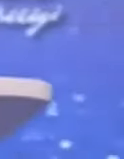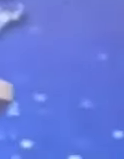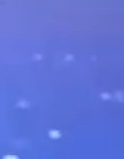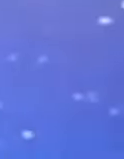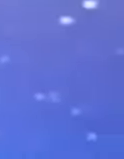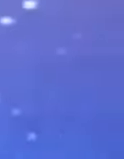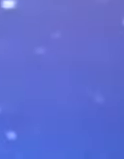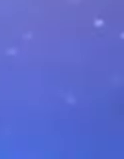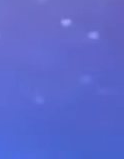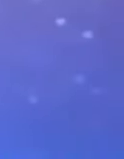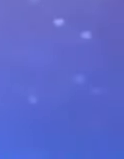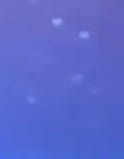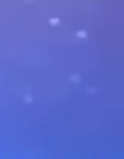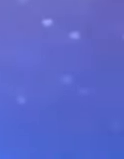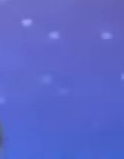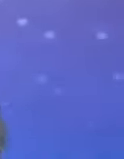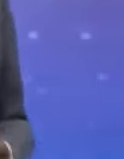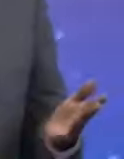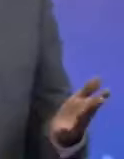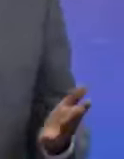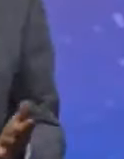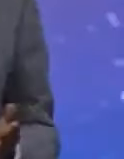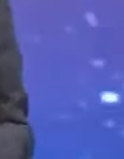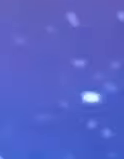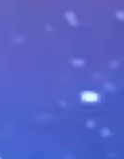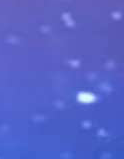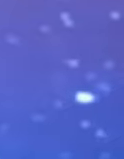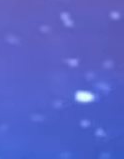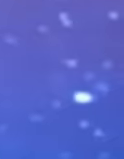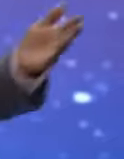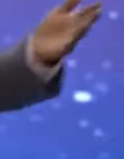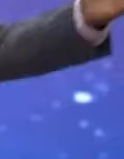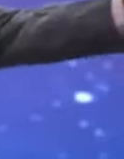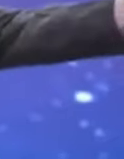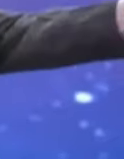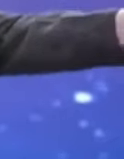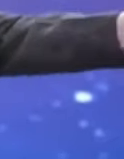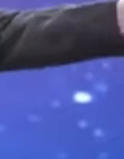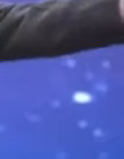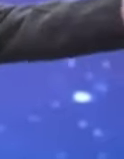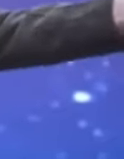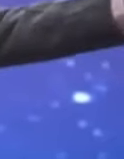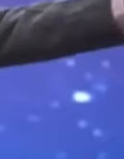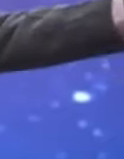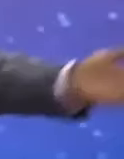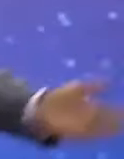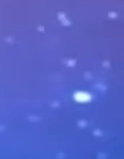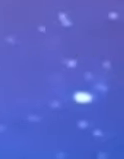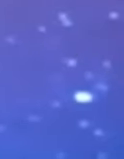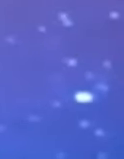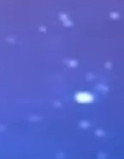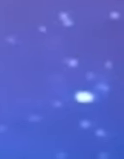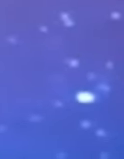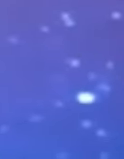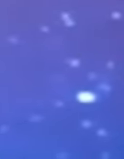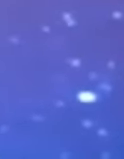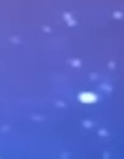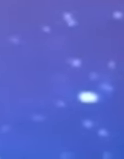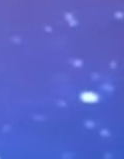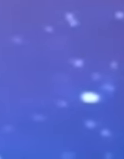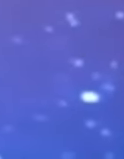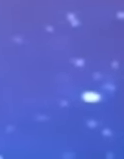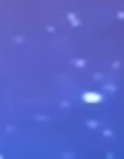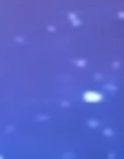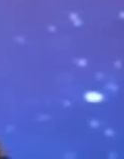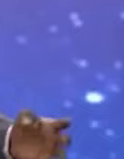à qui prêchait peut-être depuis combien d'années maintenant et la même colère de 10 ans passé encore là